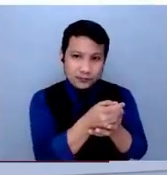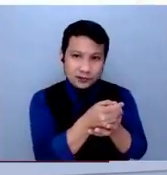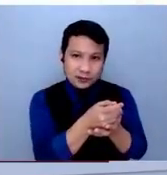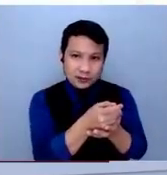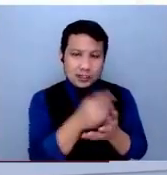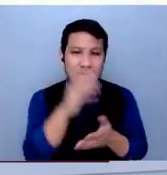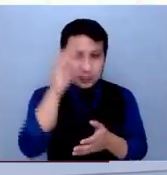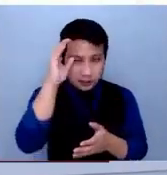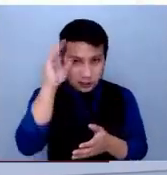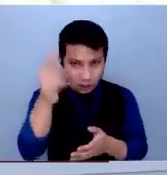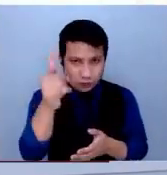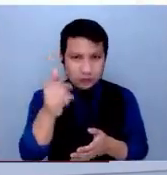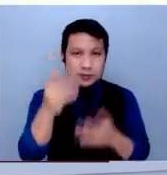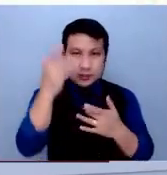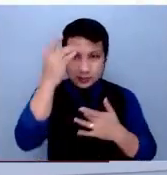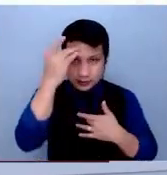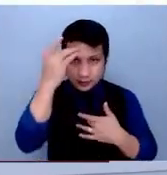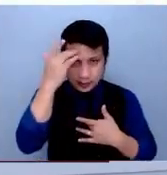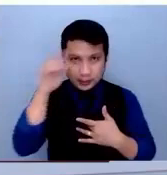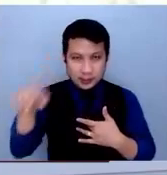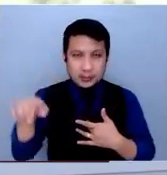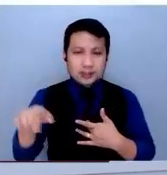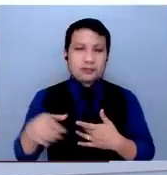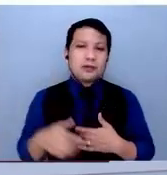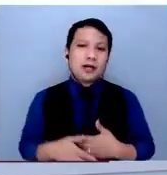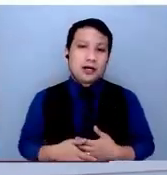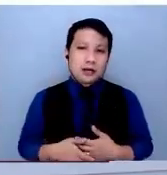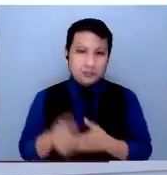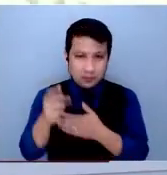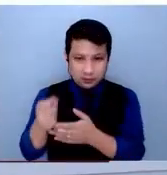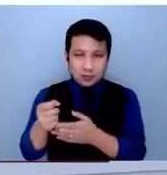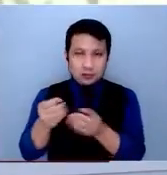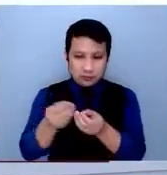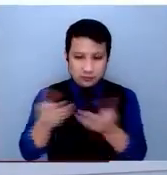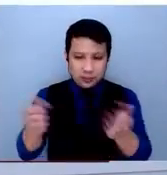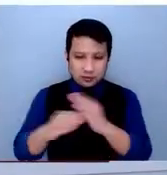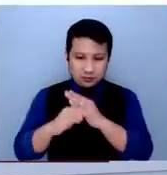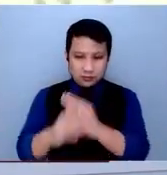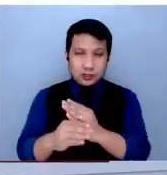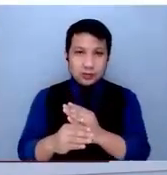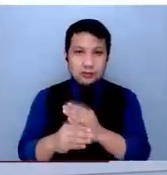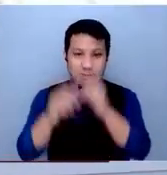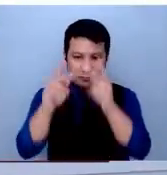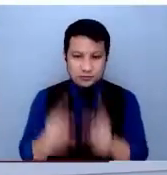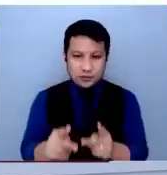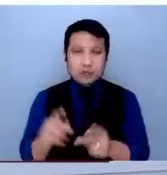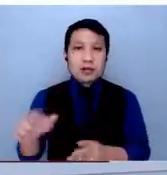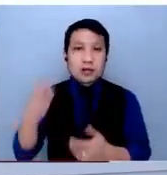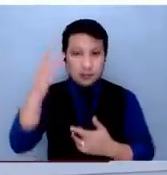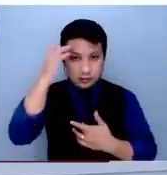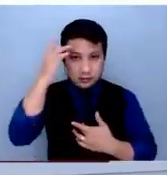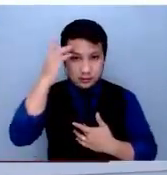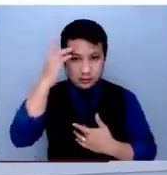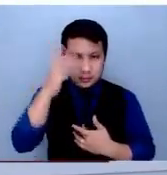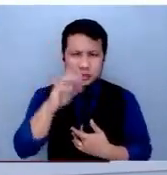isang uri ng sakit sa mga baka. Ito raw ay magbibigay proteksyon sa mga tao laban naman sa sakit na